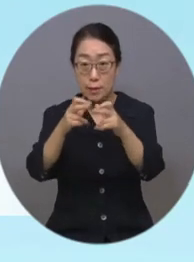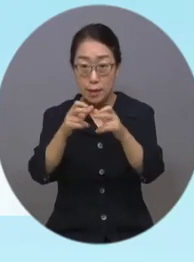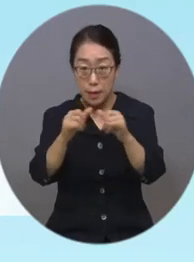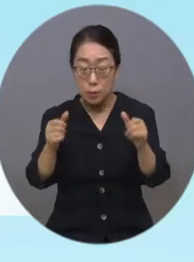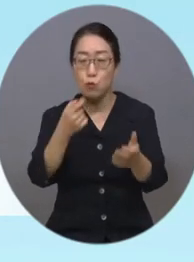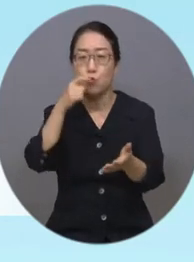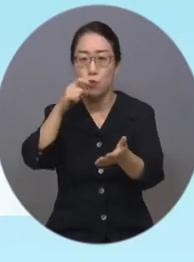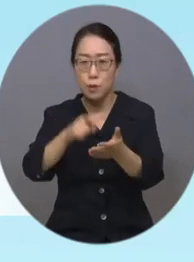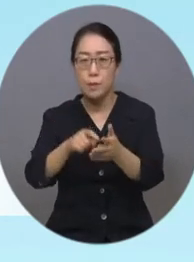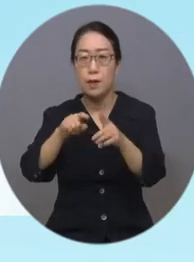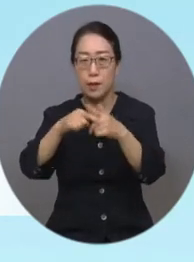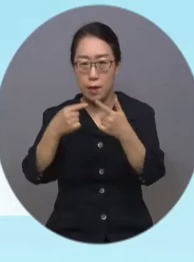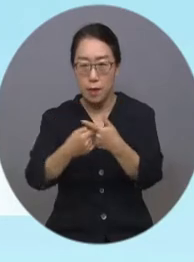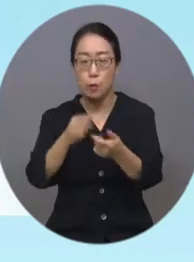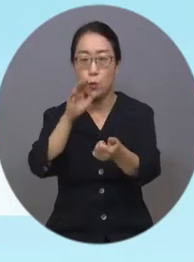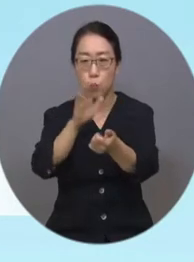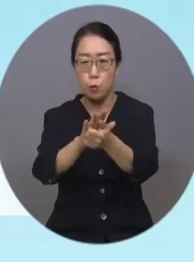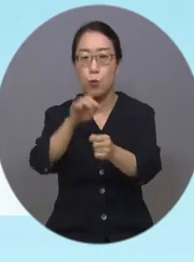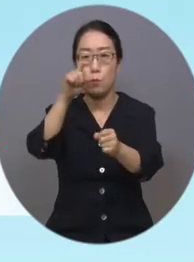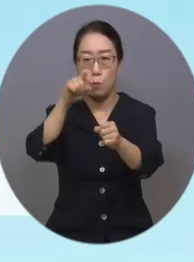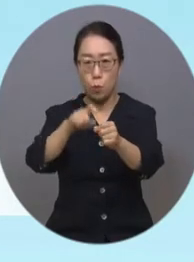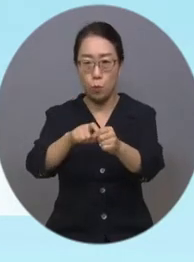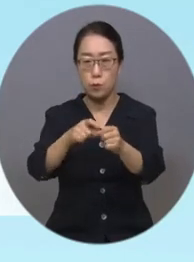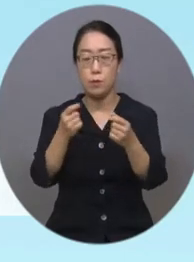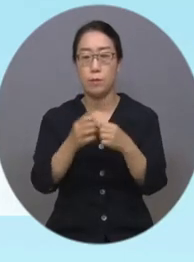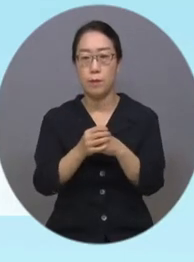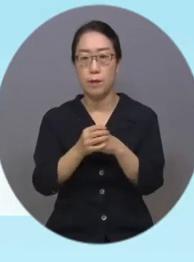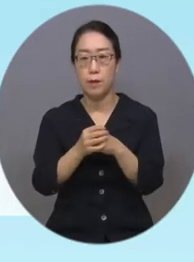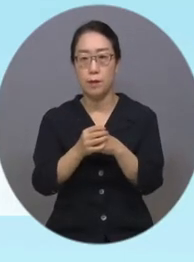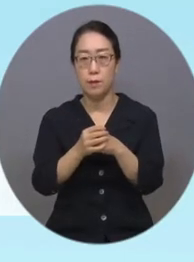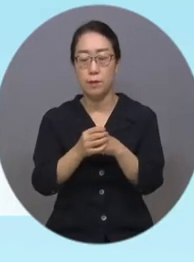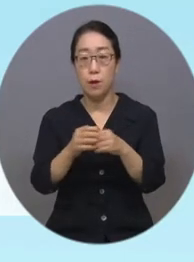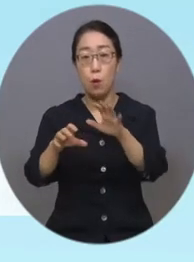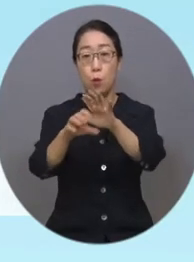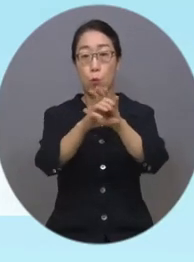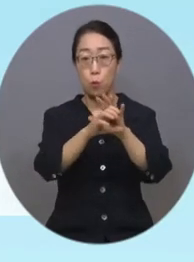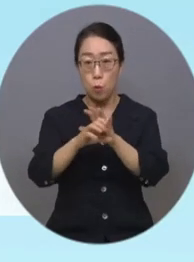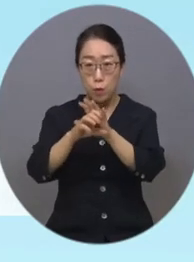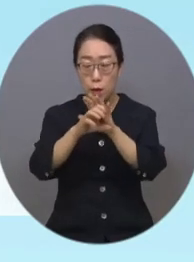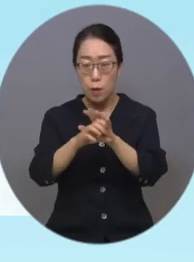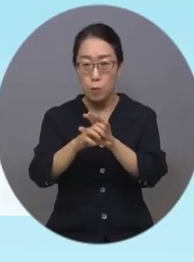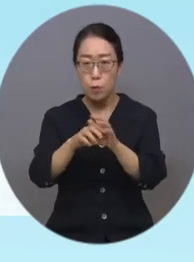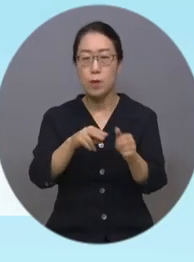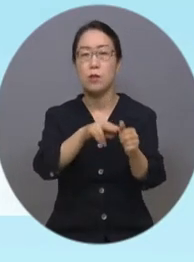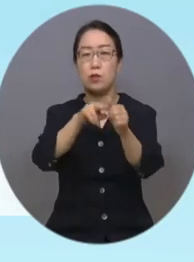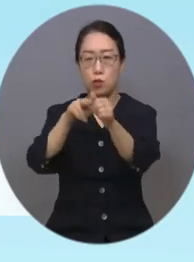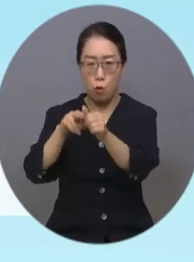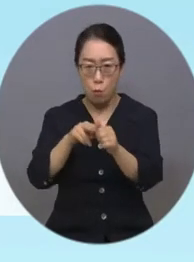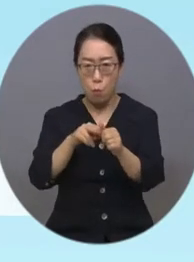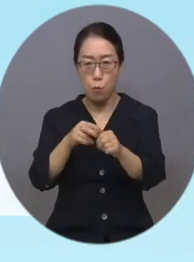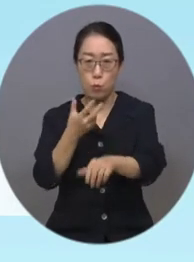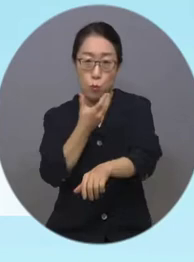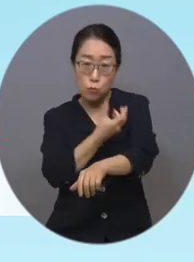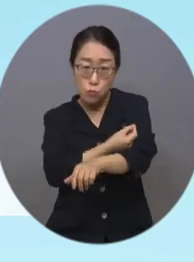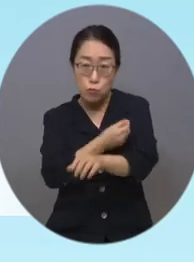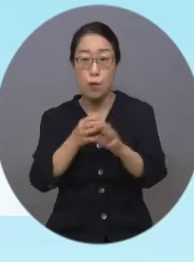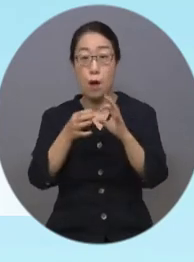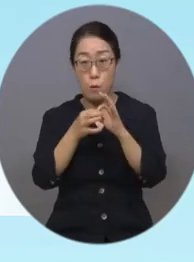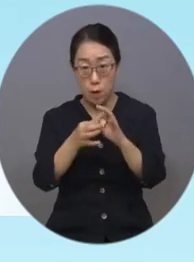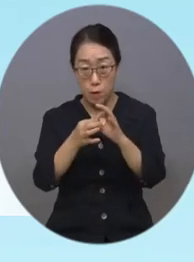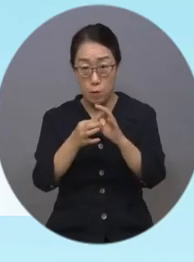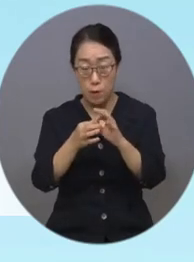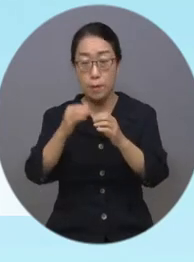정보를 제공하는 데 활용하기 위해 제작됐습니다. 코로나19에 대한 정보와 백신 관련 내용으로 구성돼